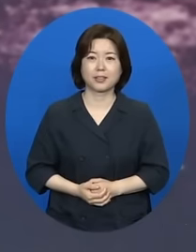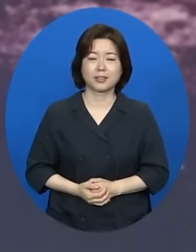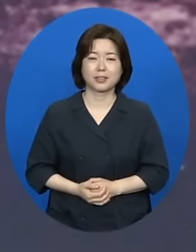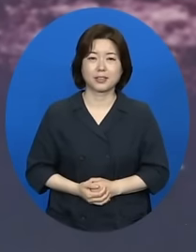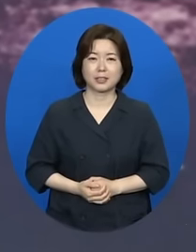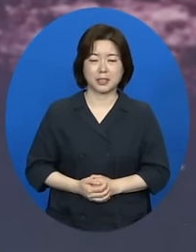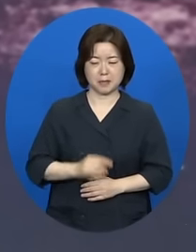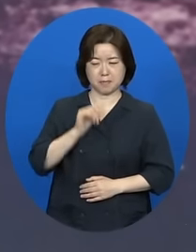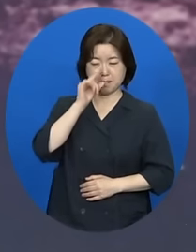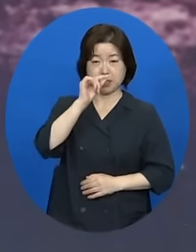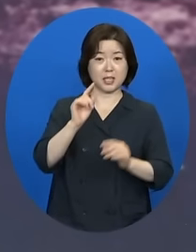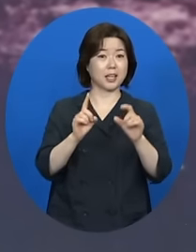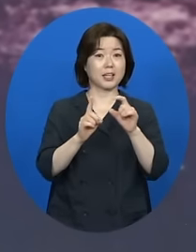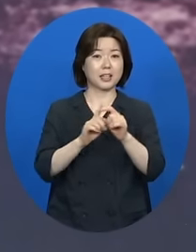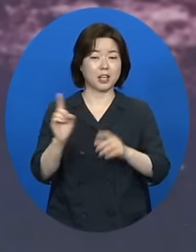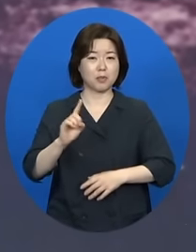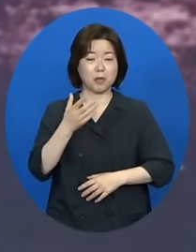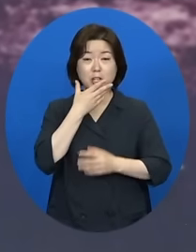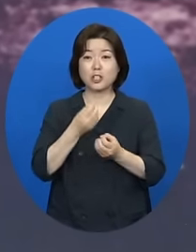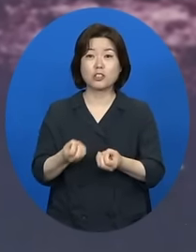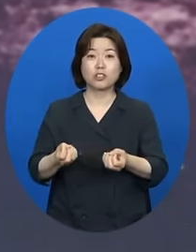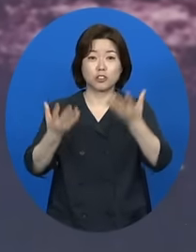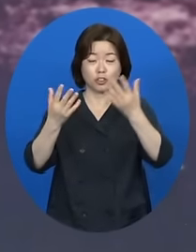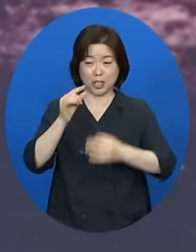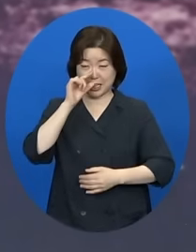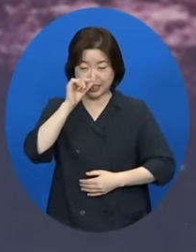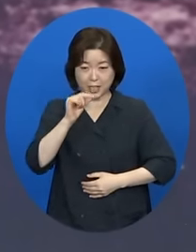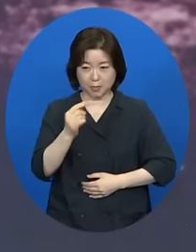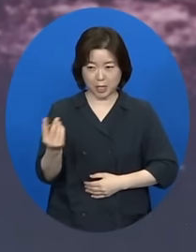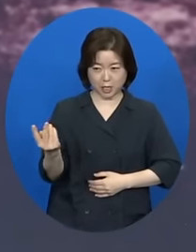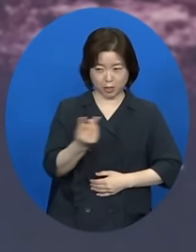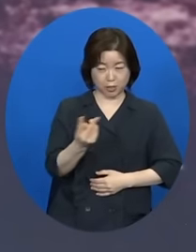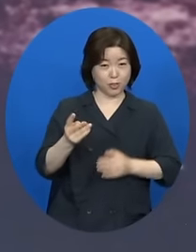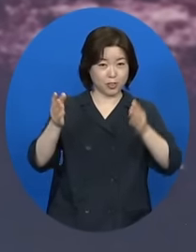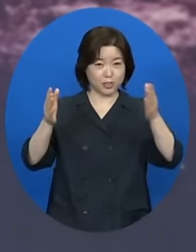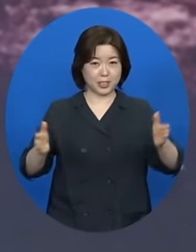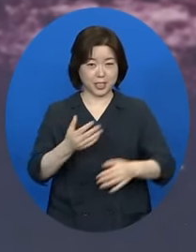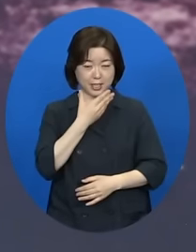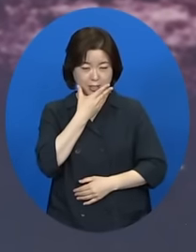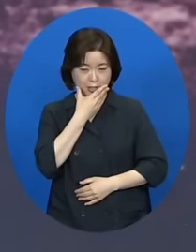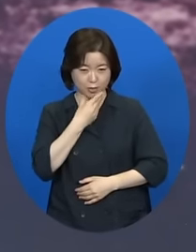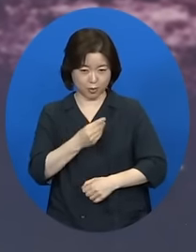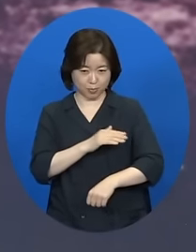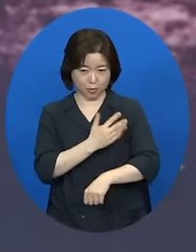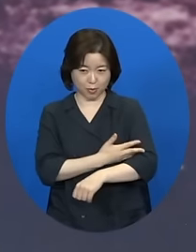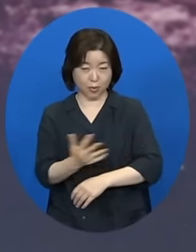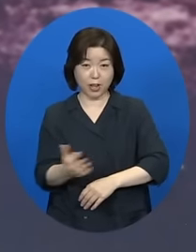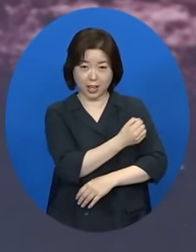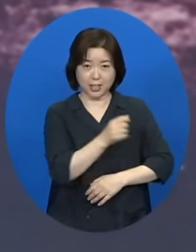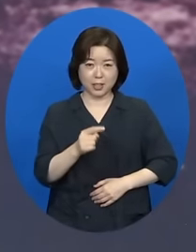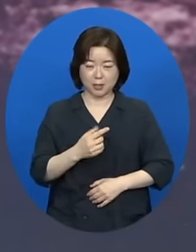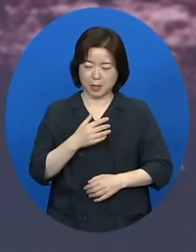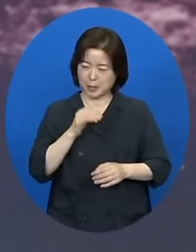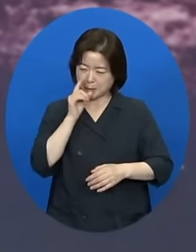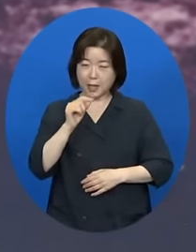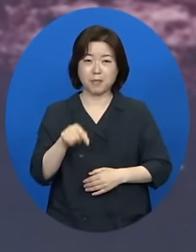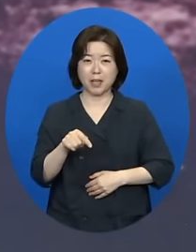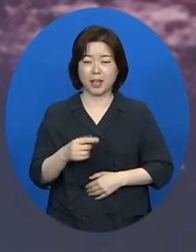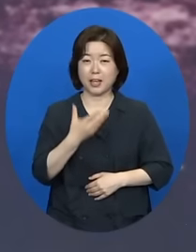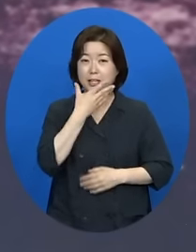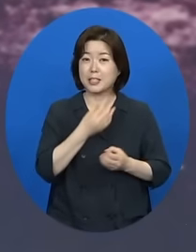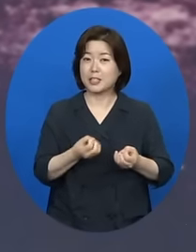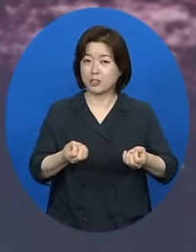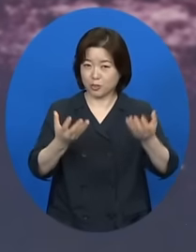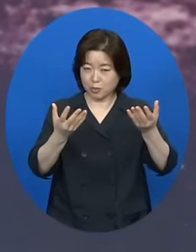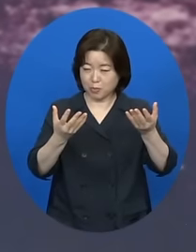민감한 단어 중에 뭐가 있습니까? 축복이라는 단어가 굉장히 민감한 단어죠. 이 둘 사이에 축복권을, 이제 축복을 빼앗아갔으니까. 이 축복이라는 단어가